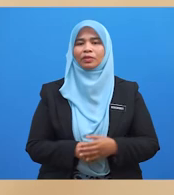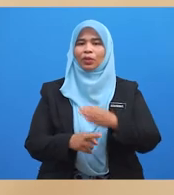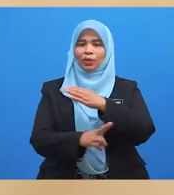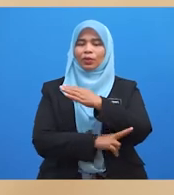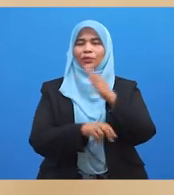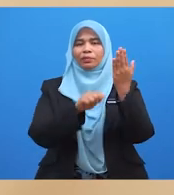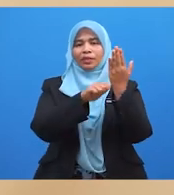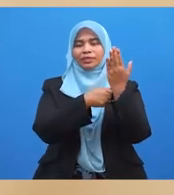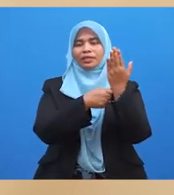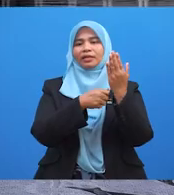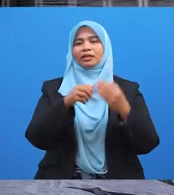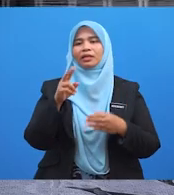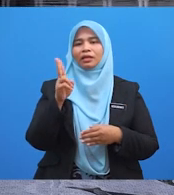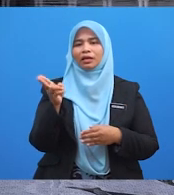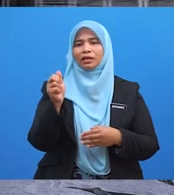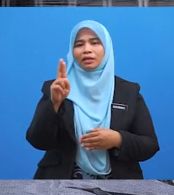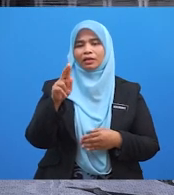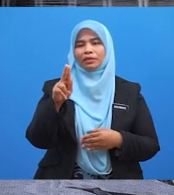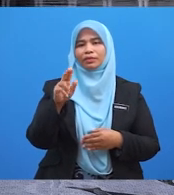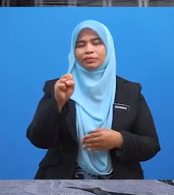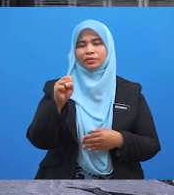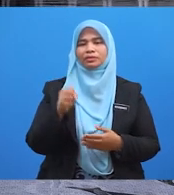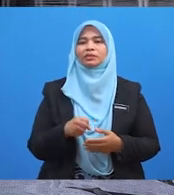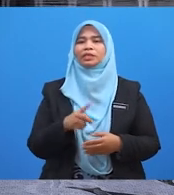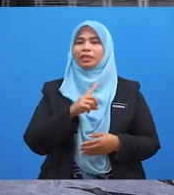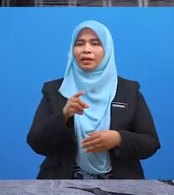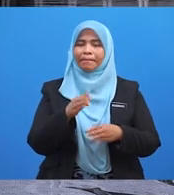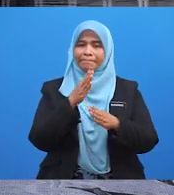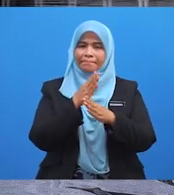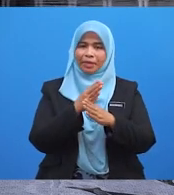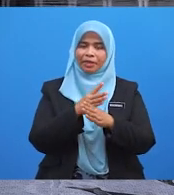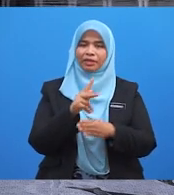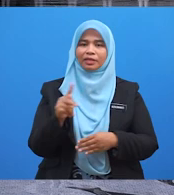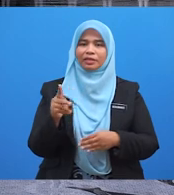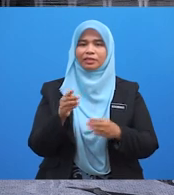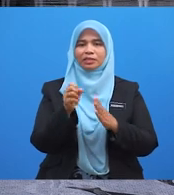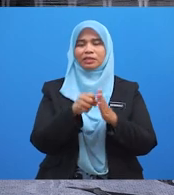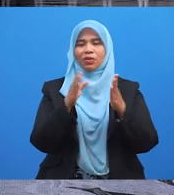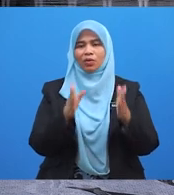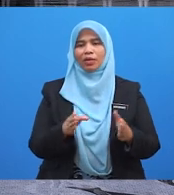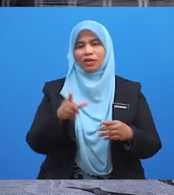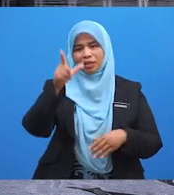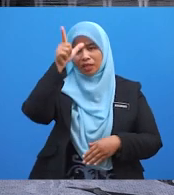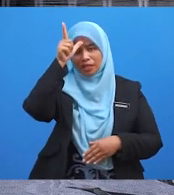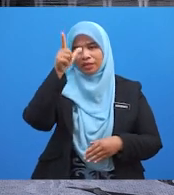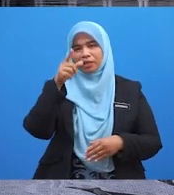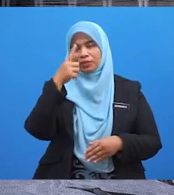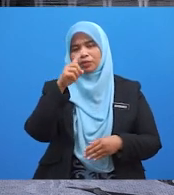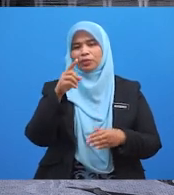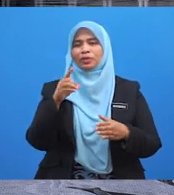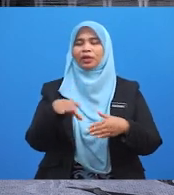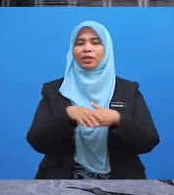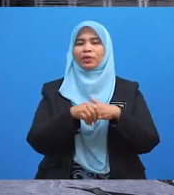asalnya adalah harus. Maksudnya, Islam membenarkan seorang lelaki berpoligami atau